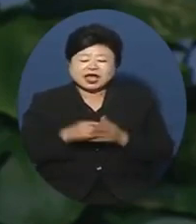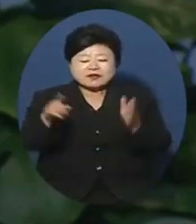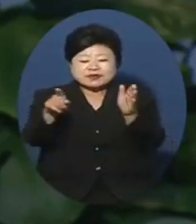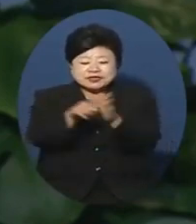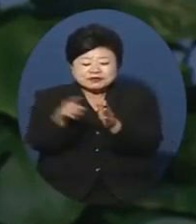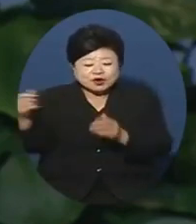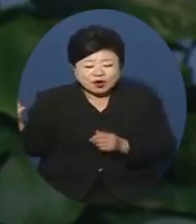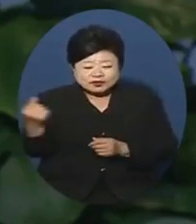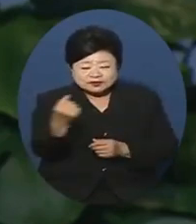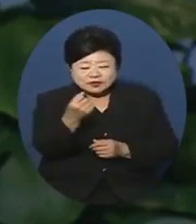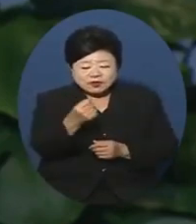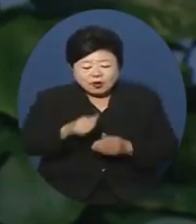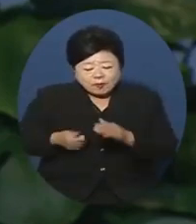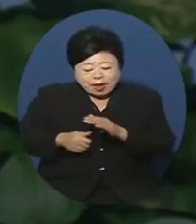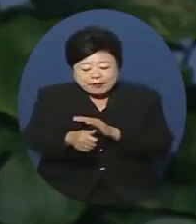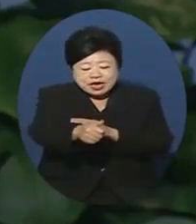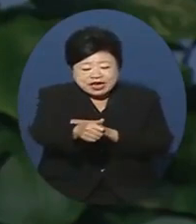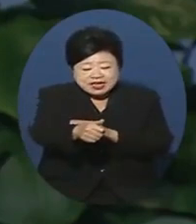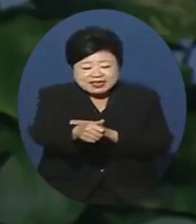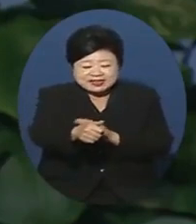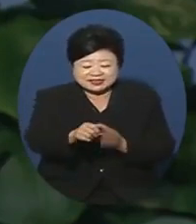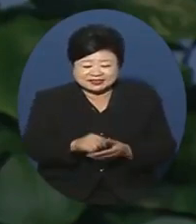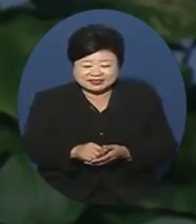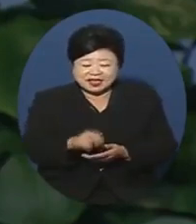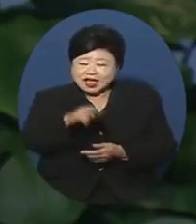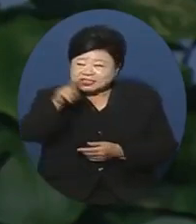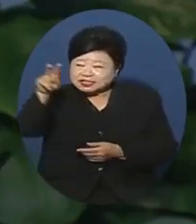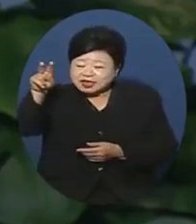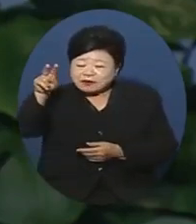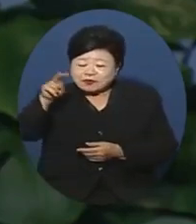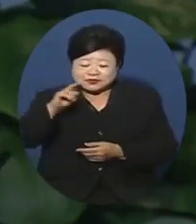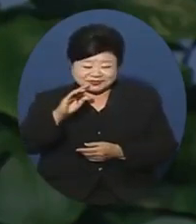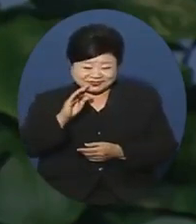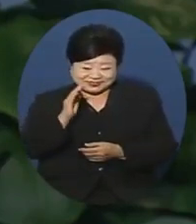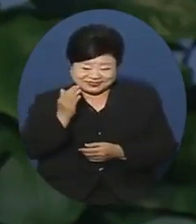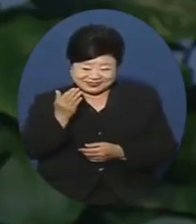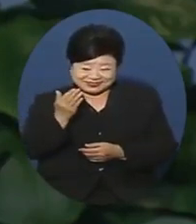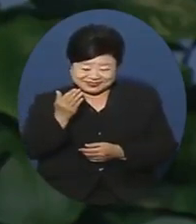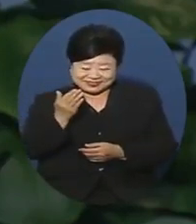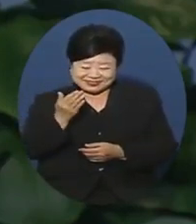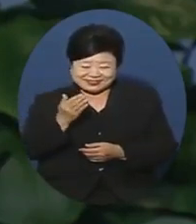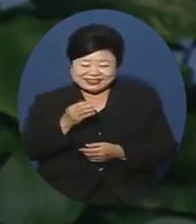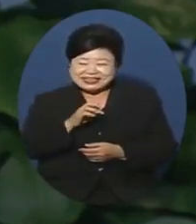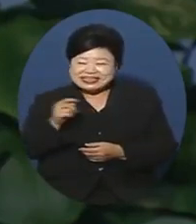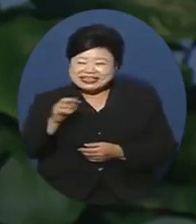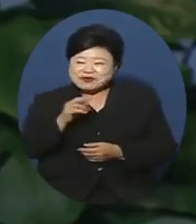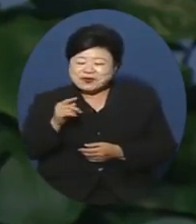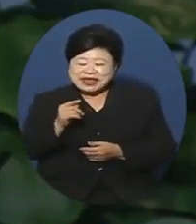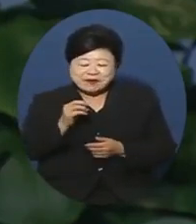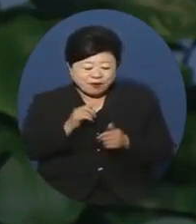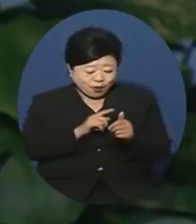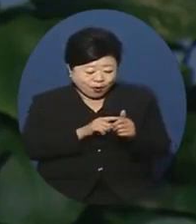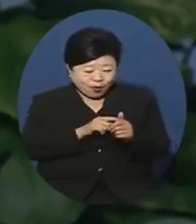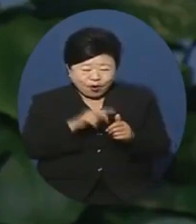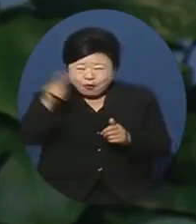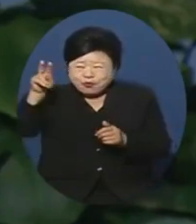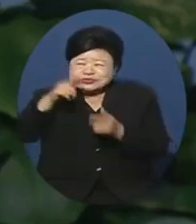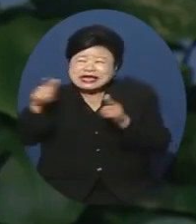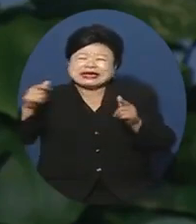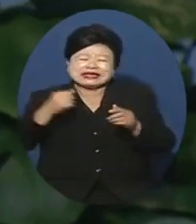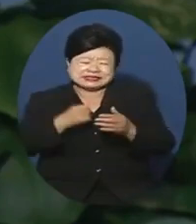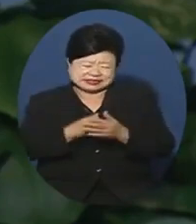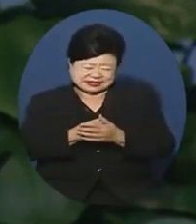믿음으로 뱀을 쳐다볼 줄 알았는데 니고데모는 쳐다보지